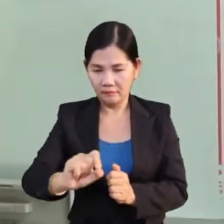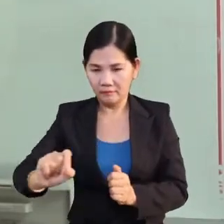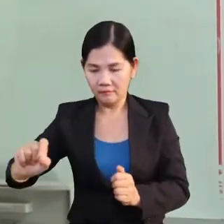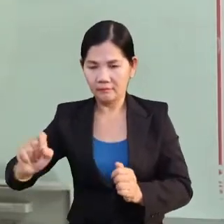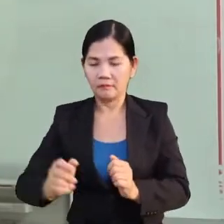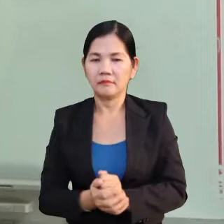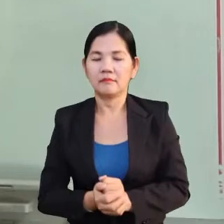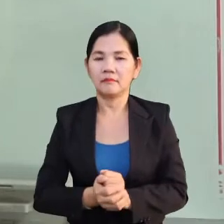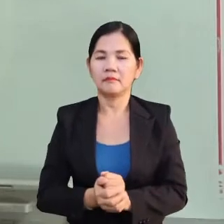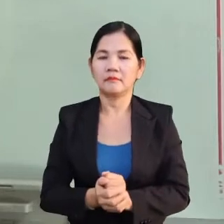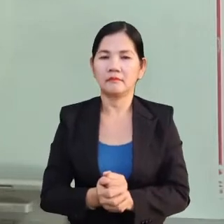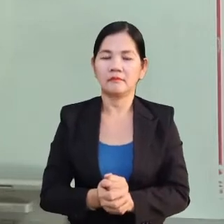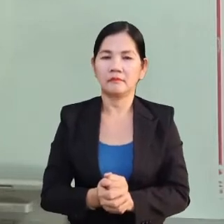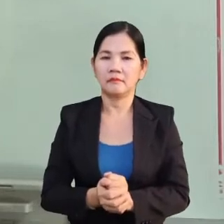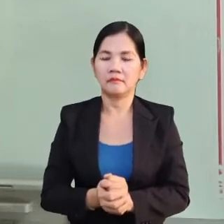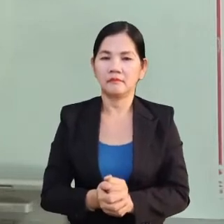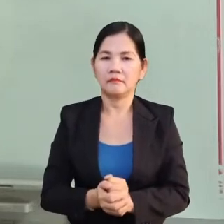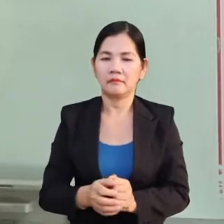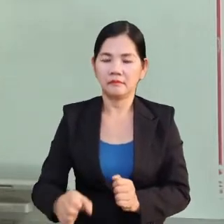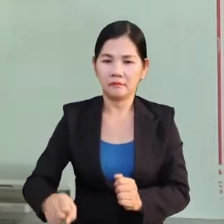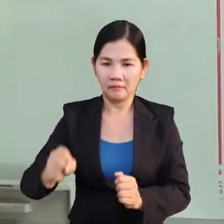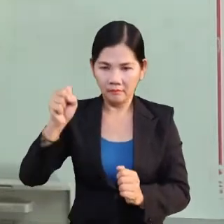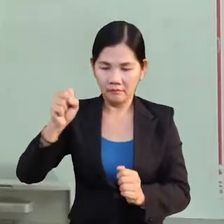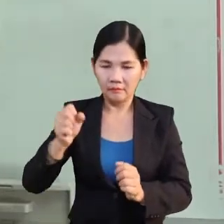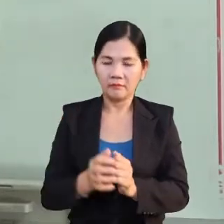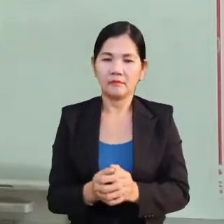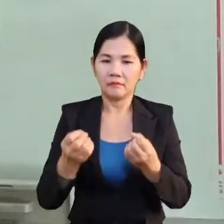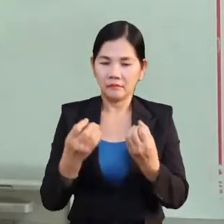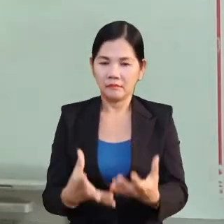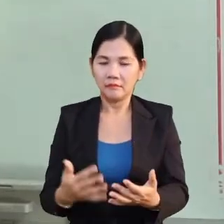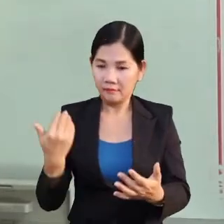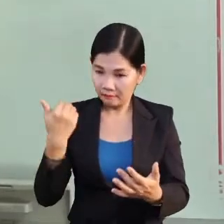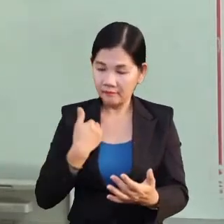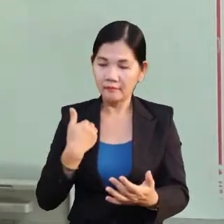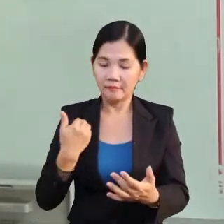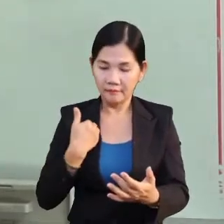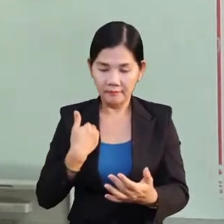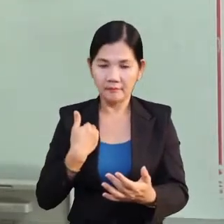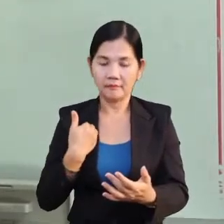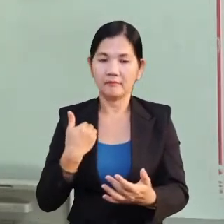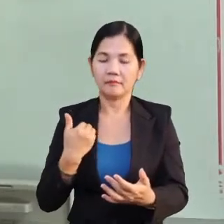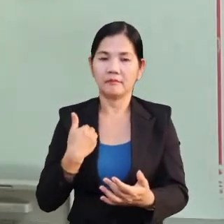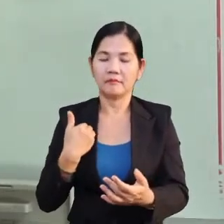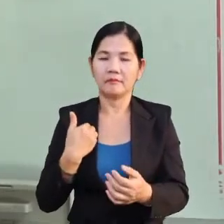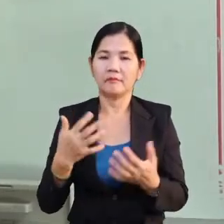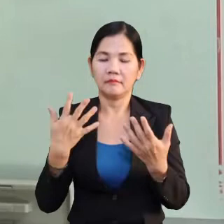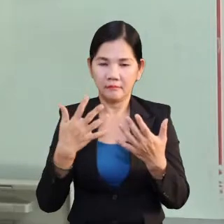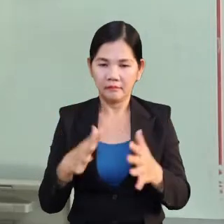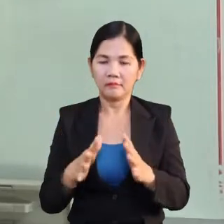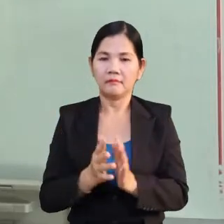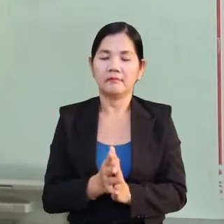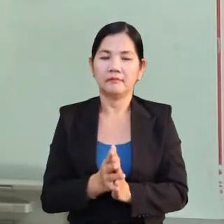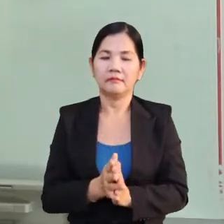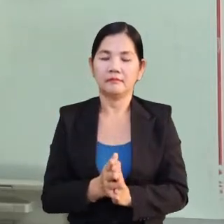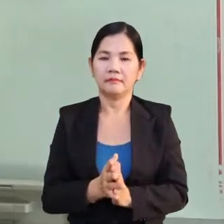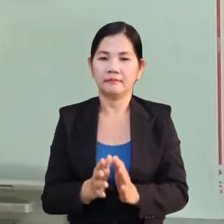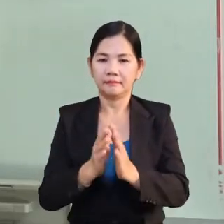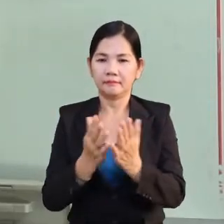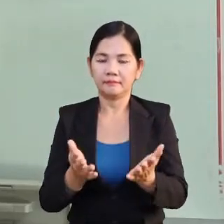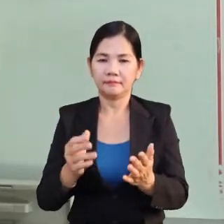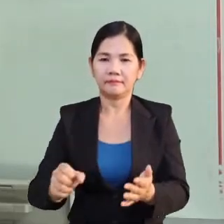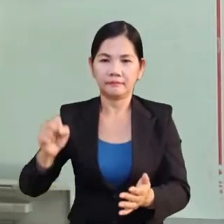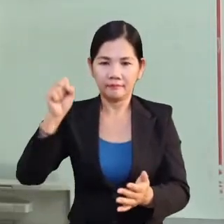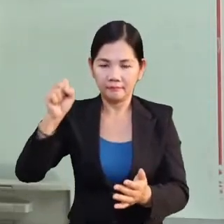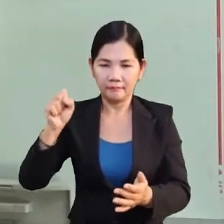អញ្ចឹងក៏យើងមានក្តារឈ្នួនគ្រប់គ្នានៅកូន ចាមានហើយអញ្ចឹងយើងត្រូវមានក្តារឈ្នួល